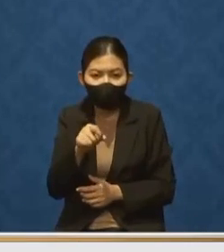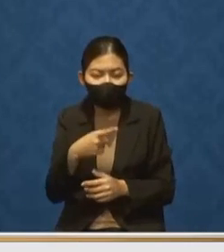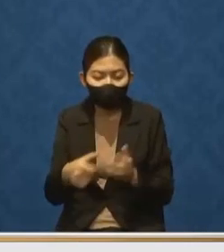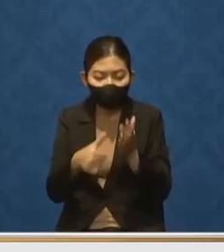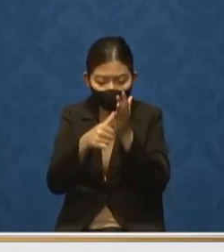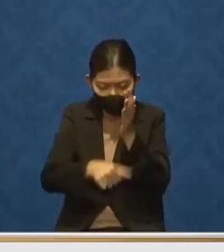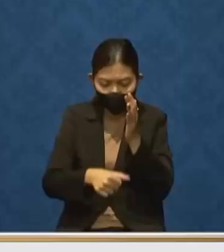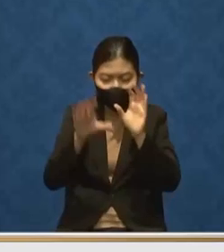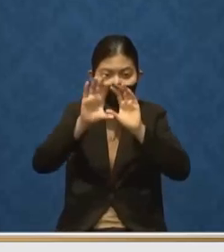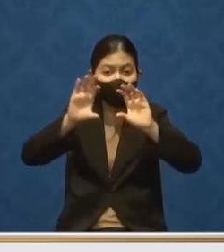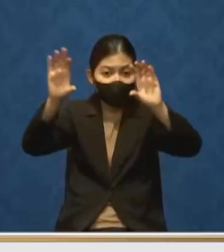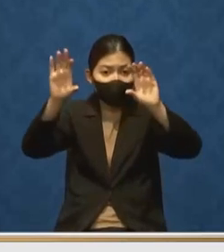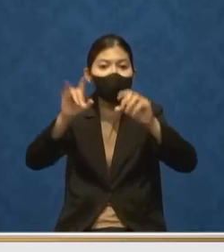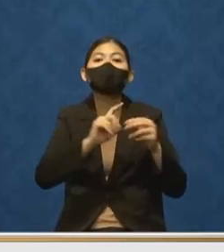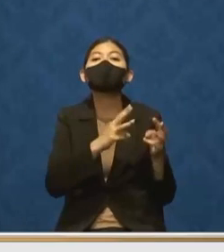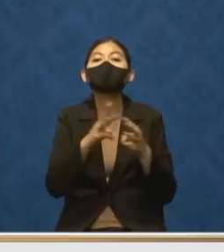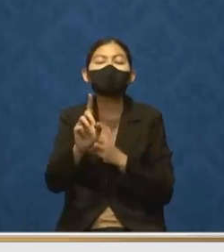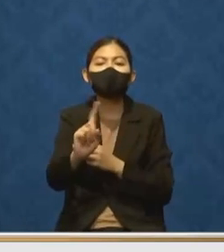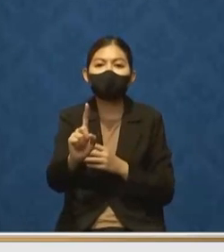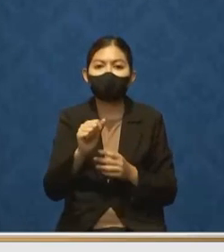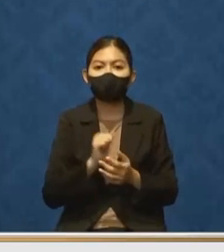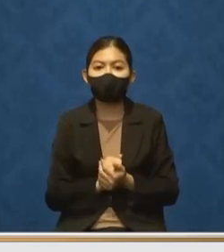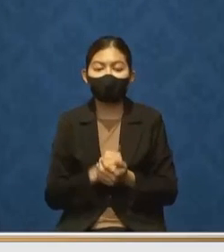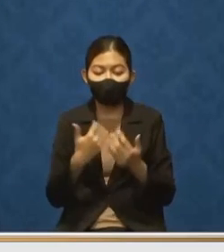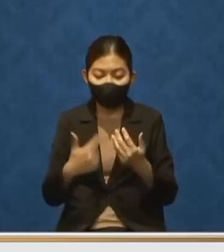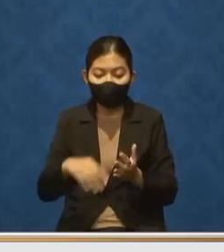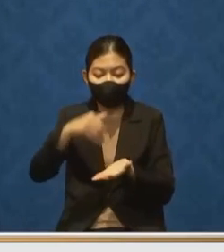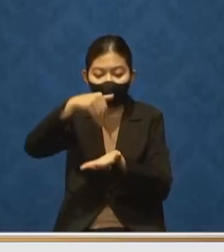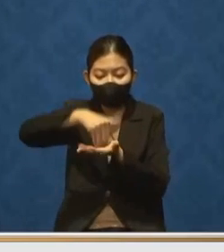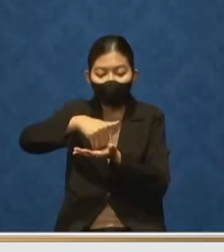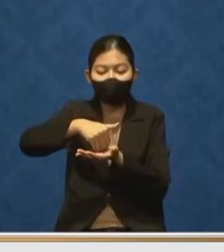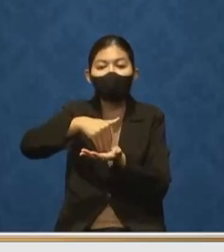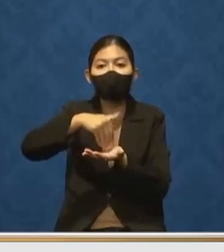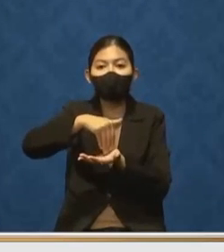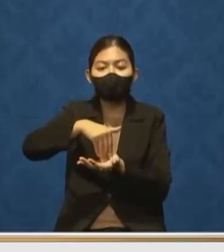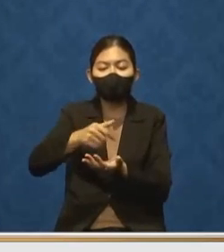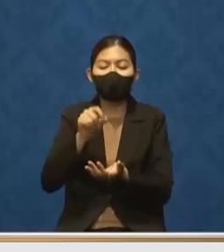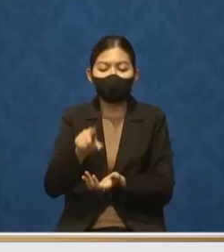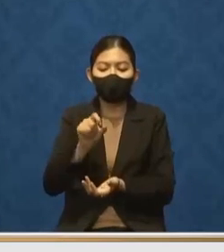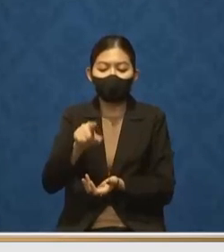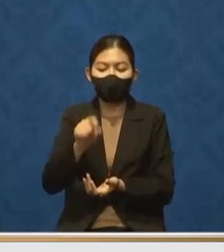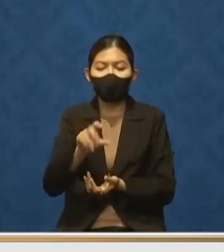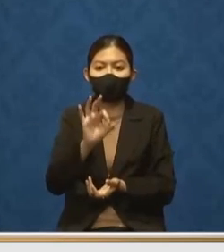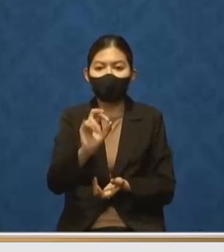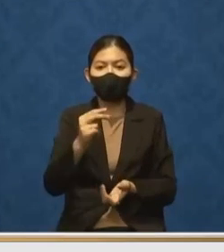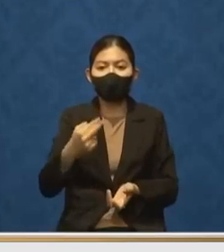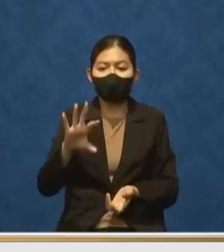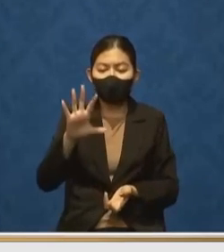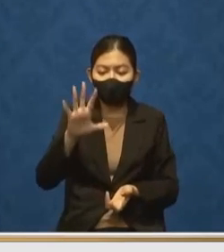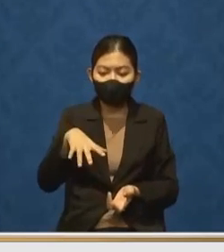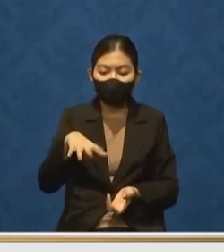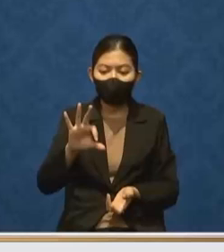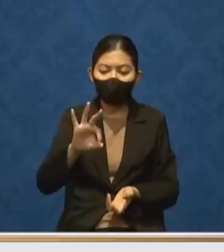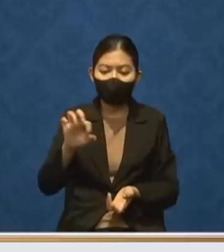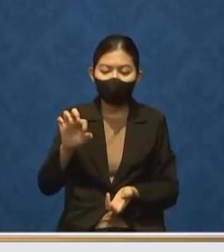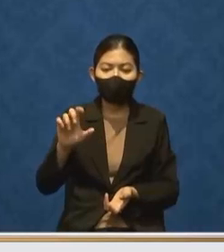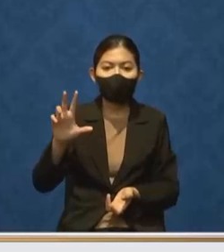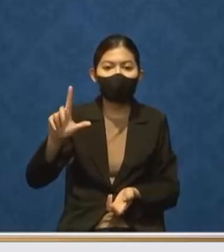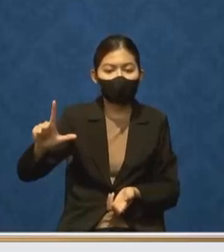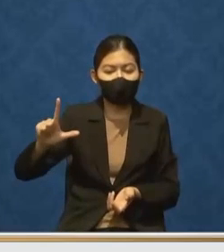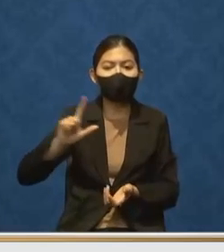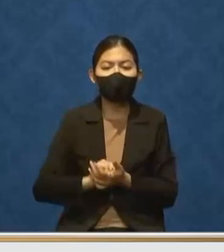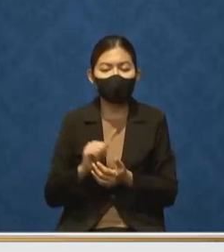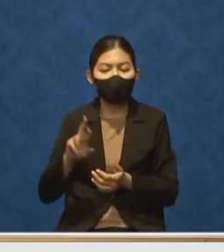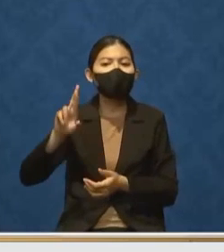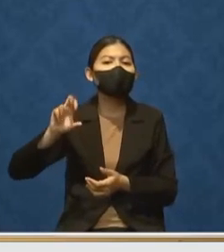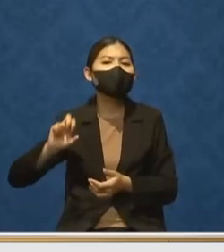ฐดังนี้และจ่ายงบกลางเพื่อรองรับกรณีฉุกเฉินหรือจำเป็นจำนวน 95,900 ล้านบาทเพื่อสำรองไว้เป็นค่า